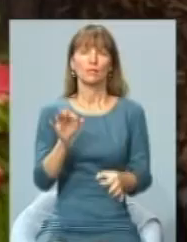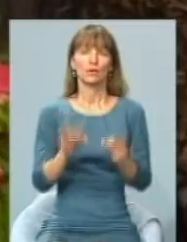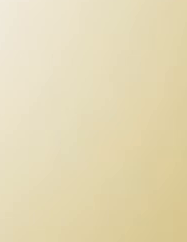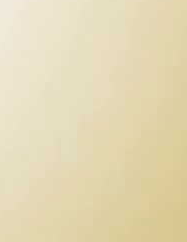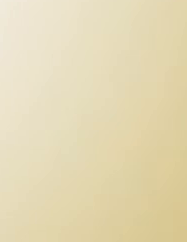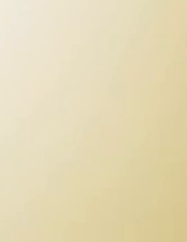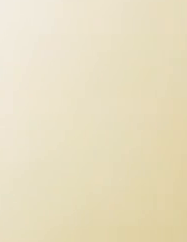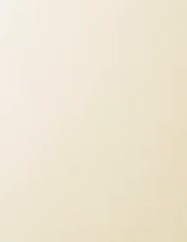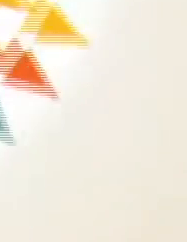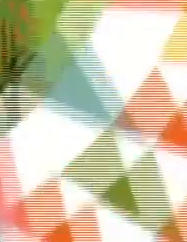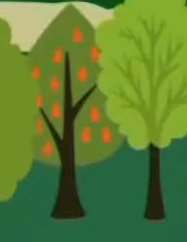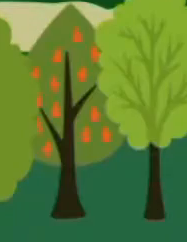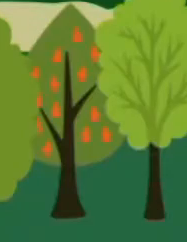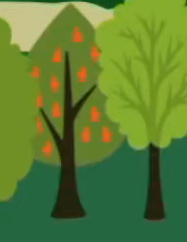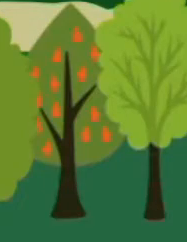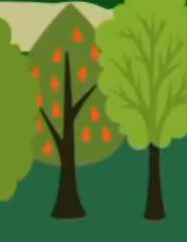дасте.